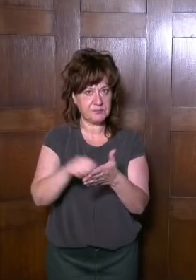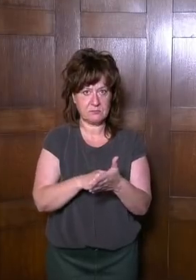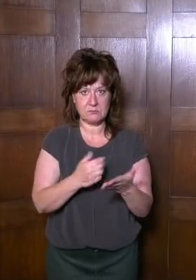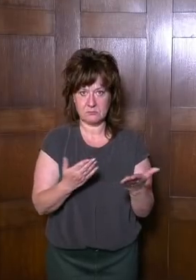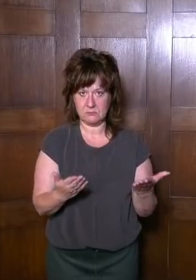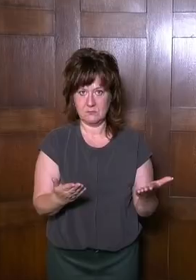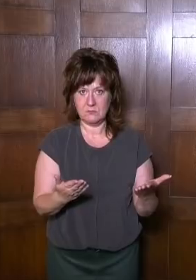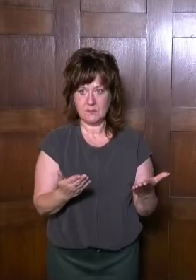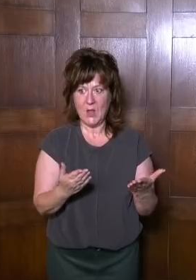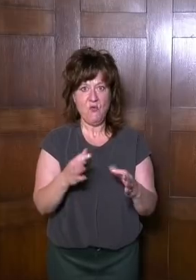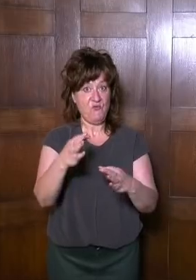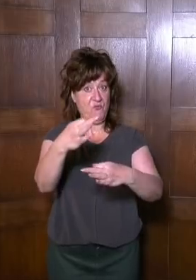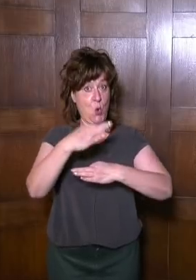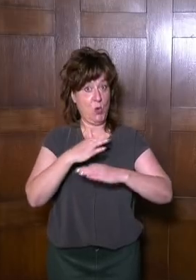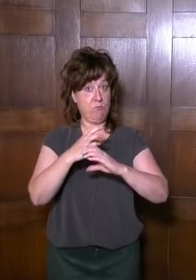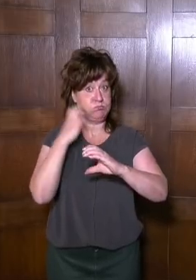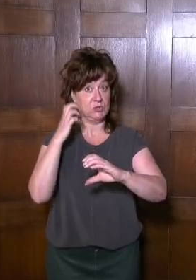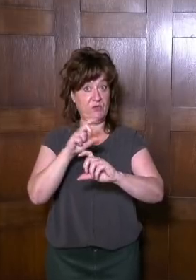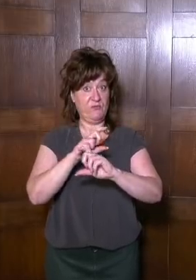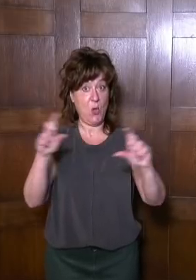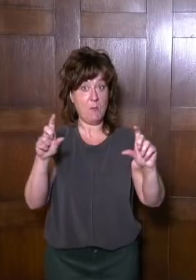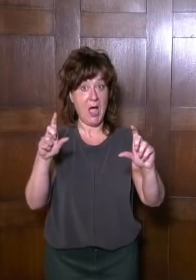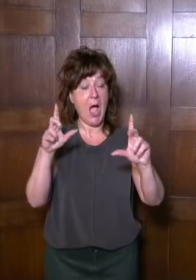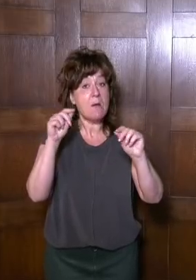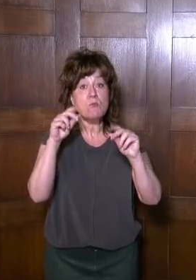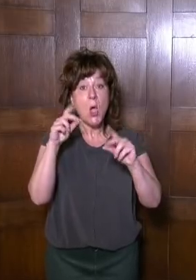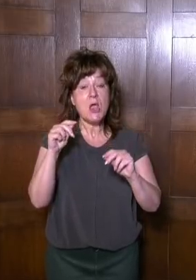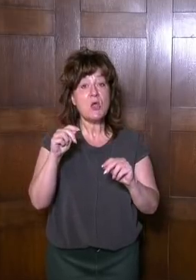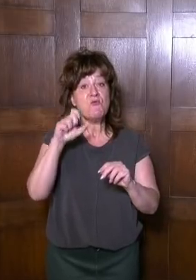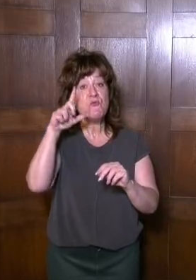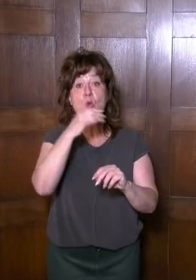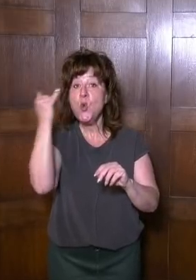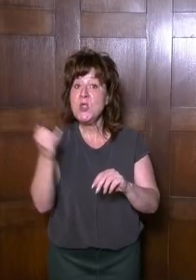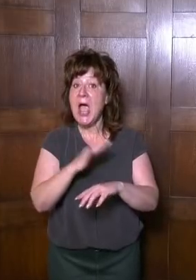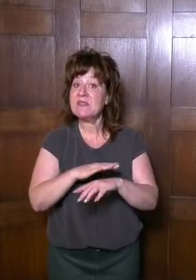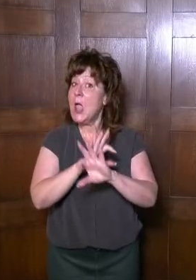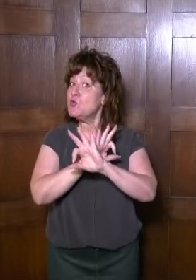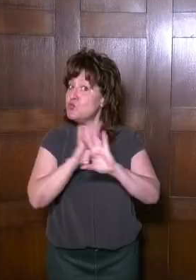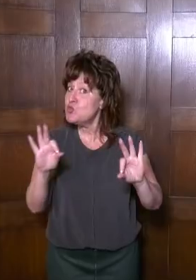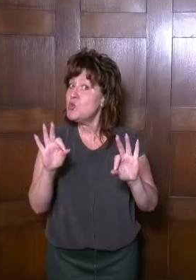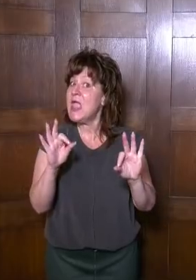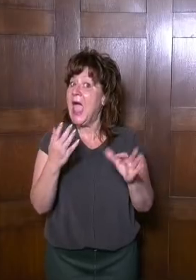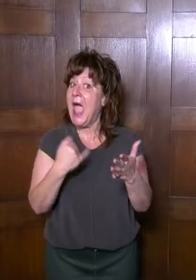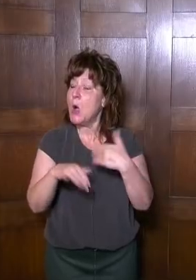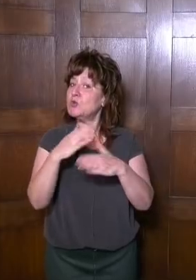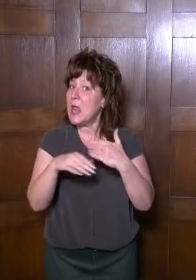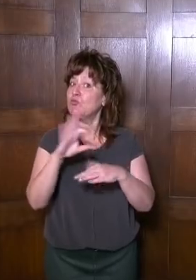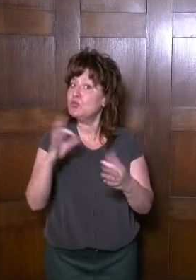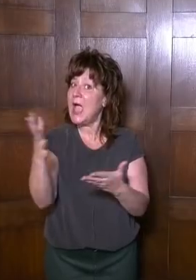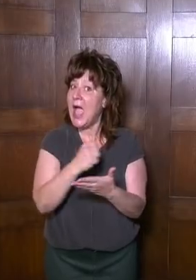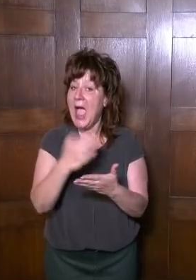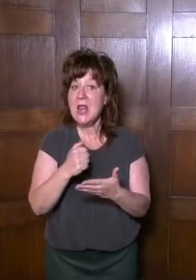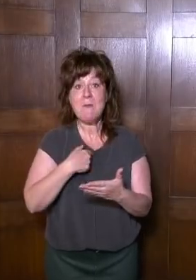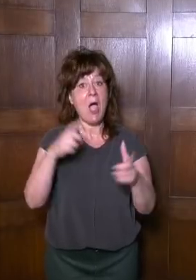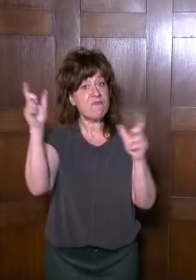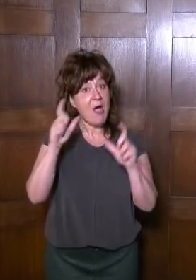ist auch für uns Busunternehmen im Frühjahr immer eine gute Auslastung gewährleistet. Wie ich sagte, wir sind Veranstalter, auch Schülerreisen